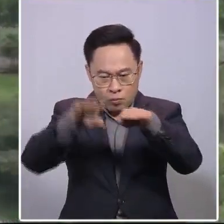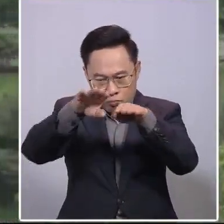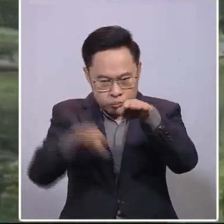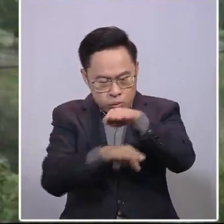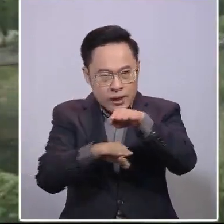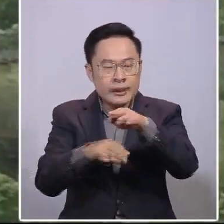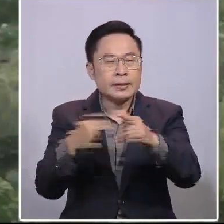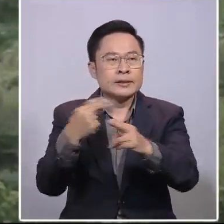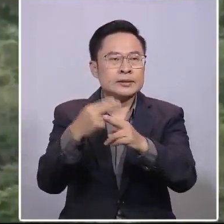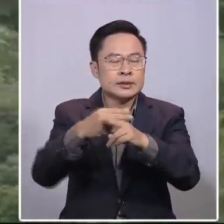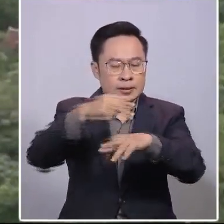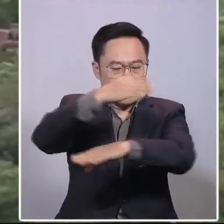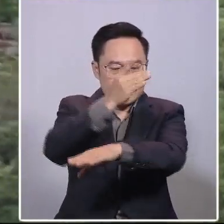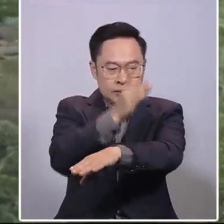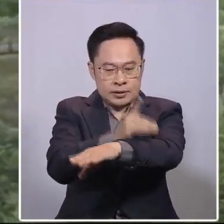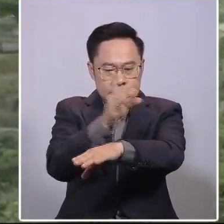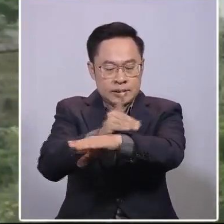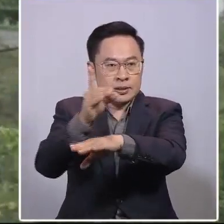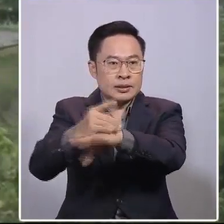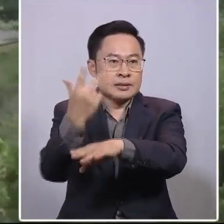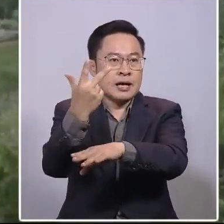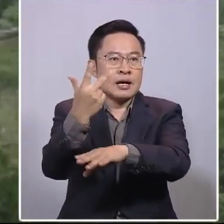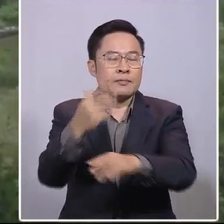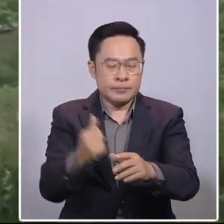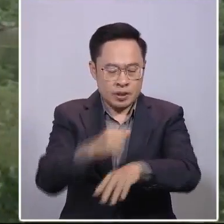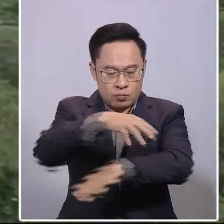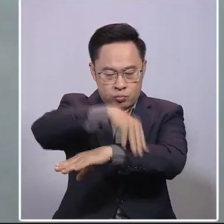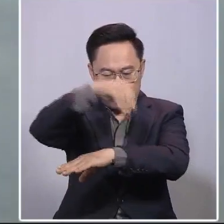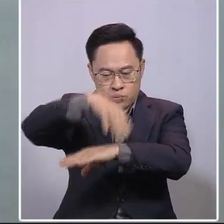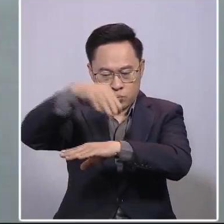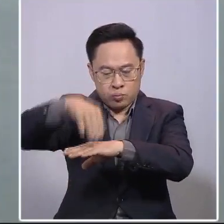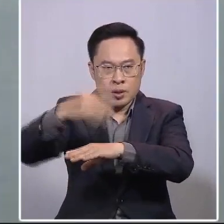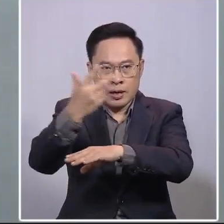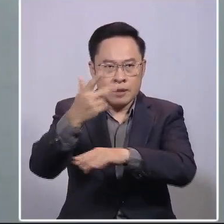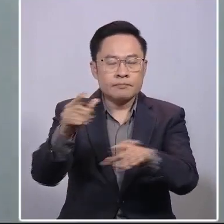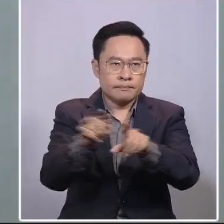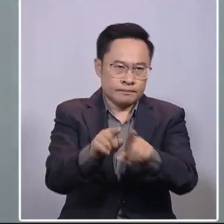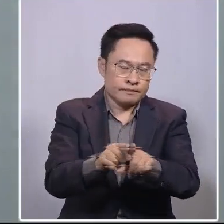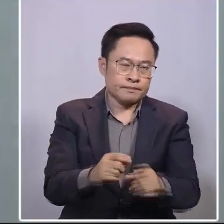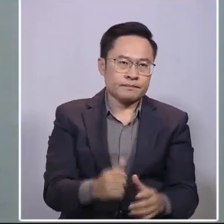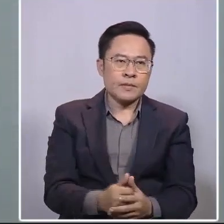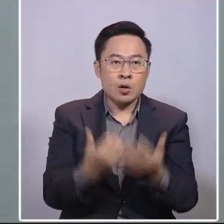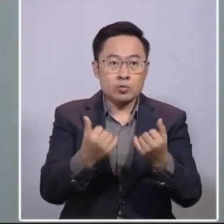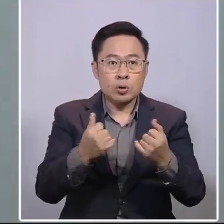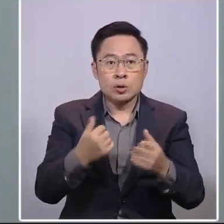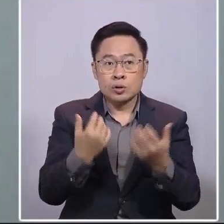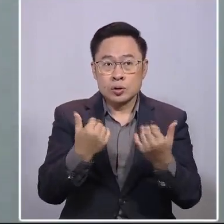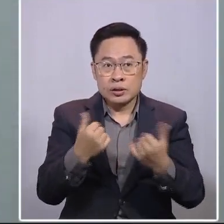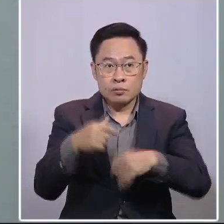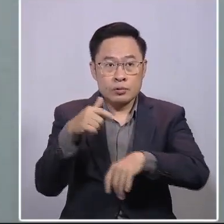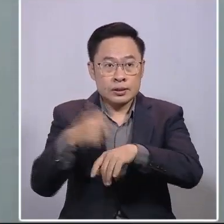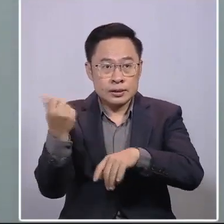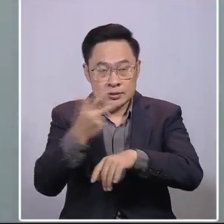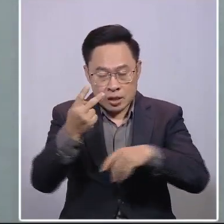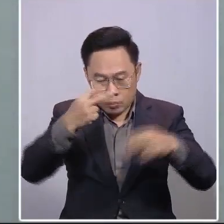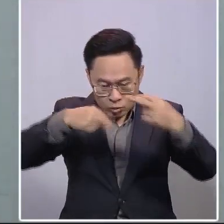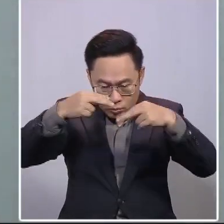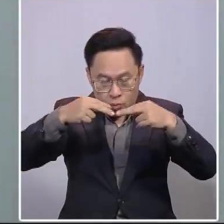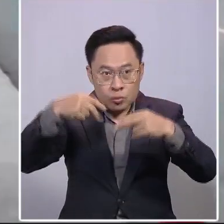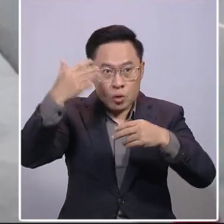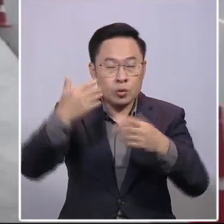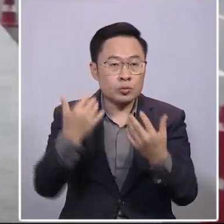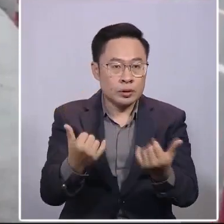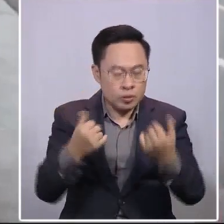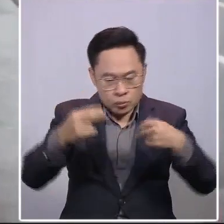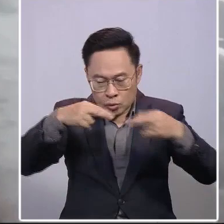ไม่ได้มีรายงานเข้ามาว่ามีพื้นที่ไหนได้รับความเสียหายหรือไม่โดยเฉพาะอย่างยิ่งวัดโบราณสถานต่างๆเวลามันเกิดเหตุแผ่นดินไหว